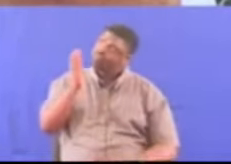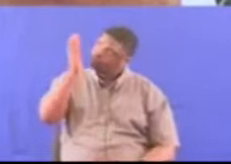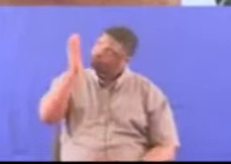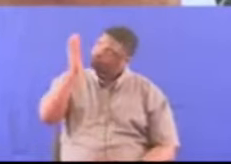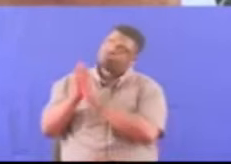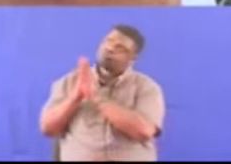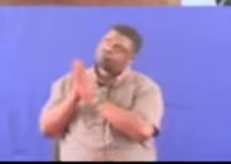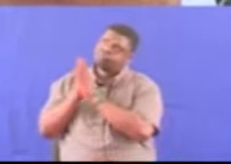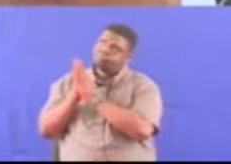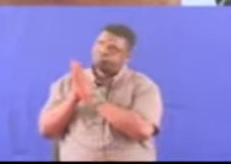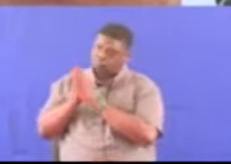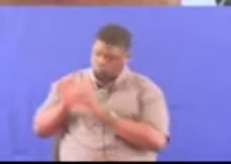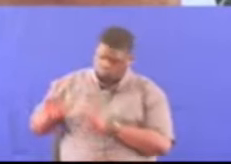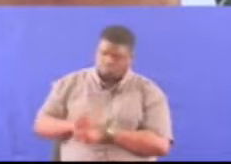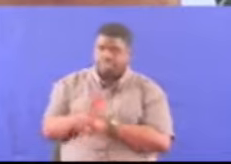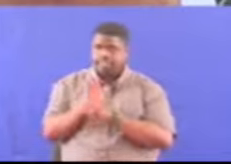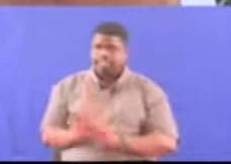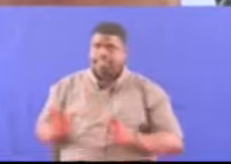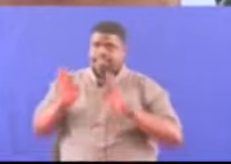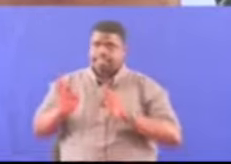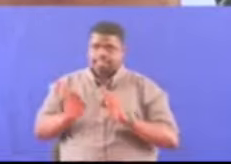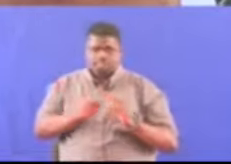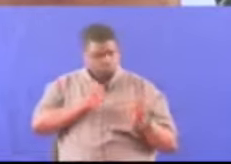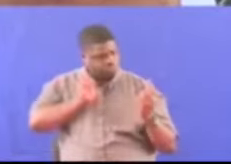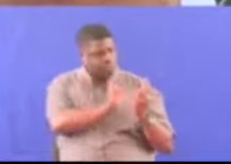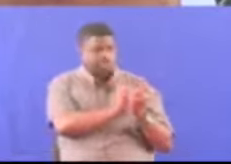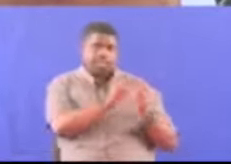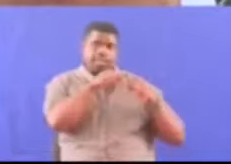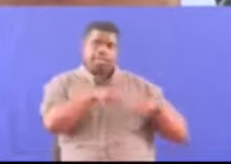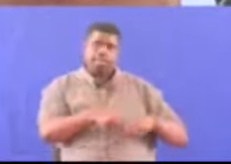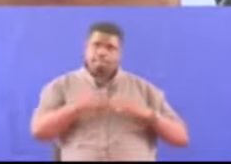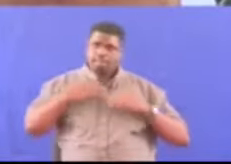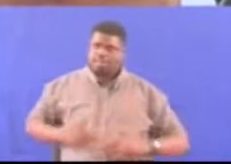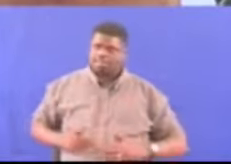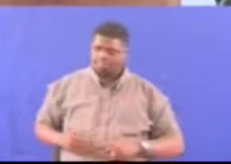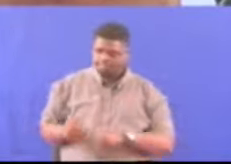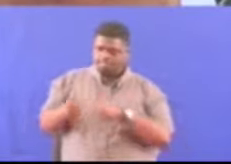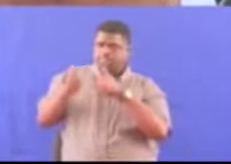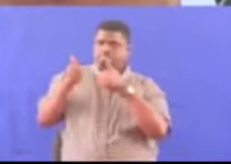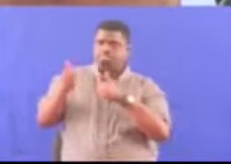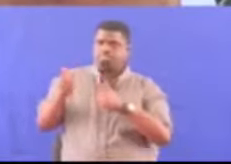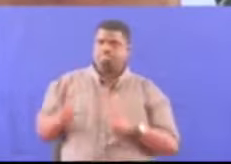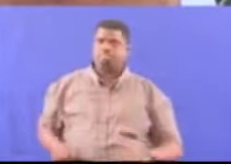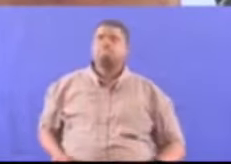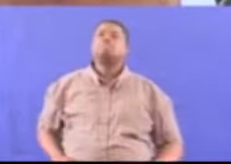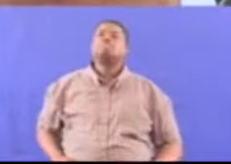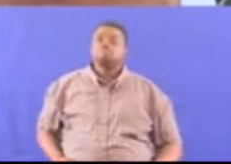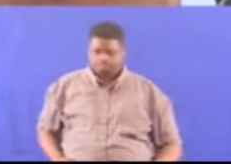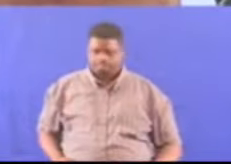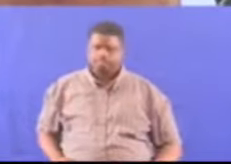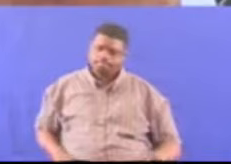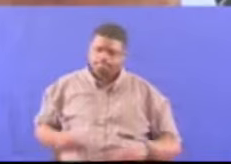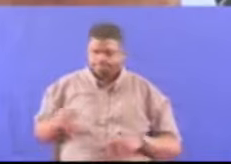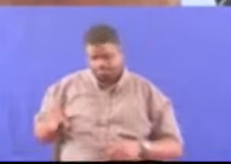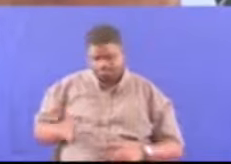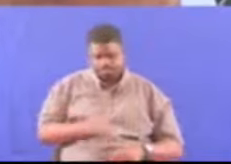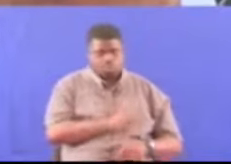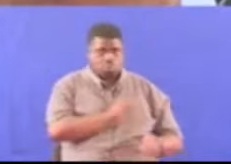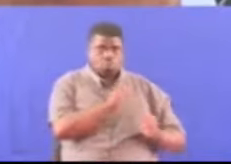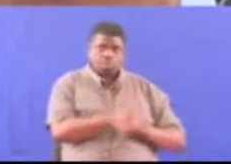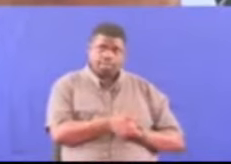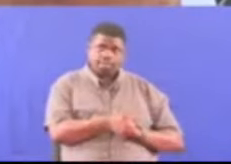rehema kwa kutukutanisha hapa tukiwa na afya njema. Naomba kwa niaba ya sekretarieti ya